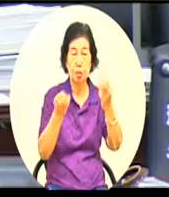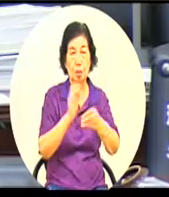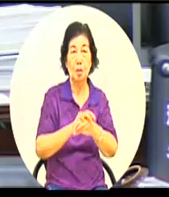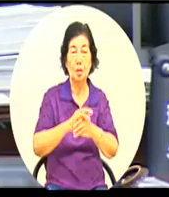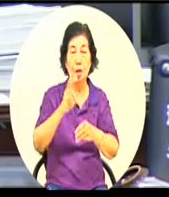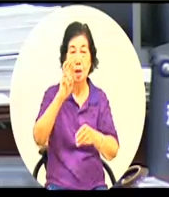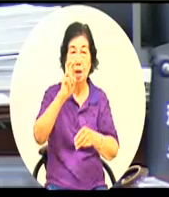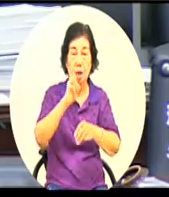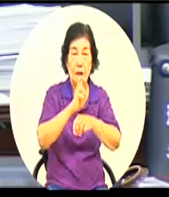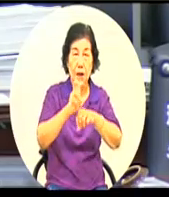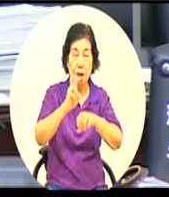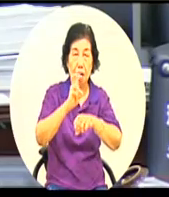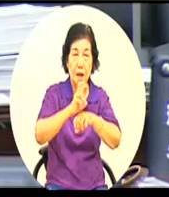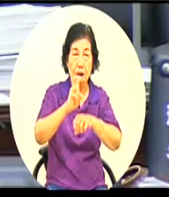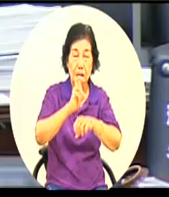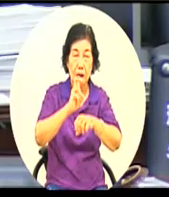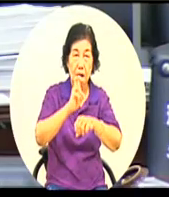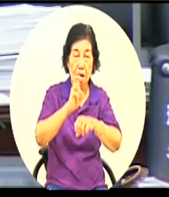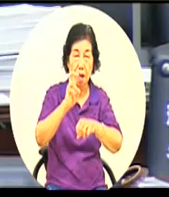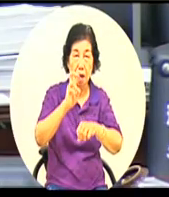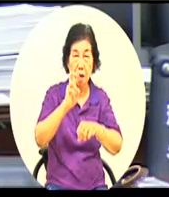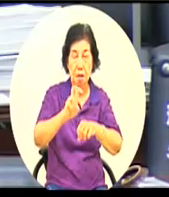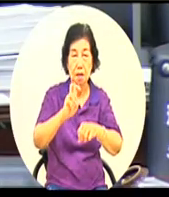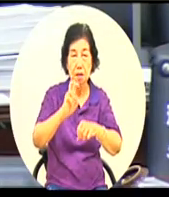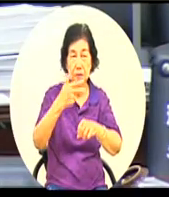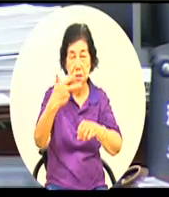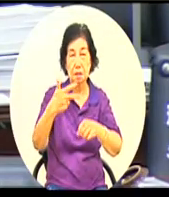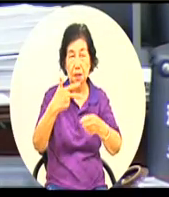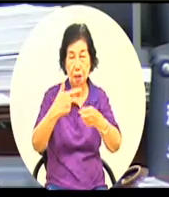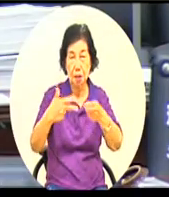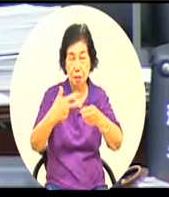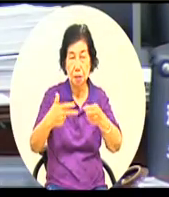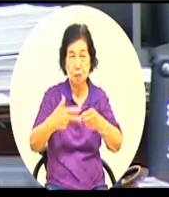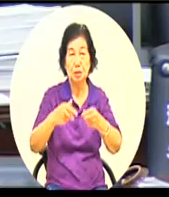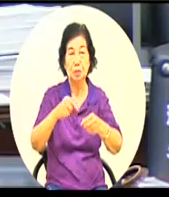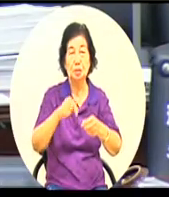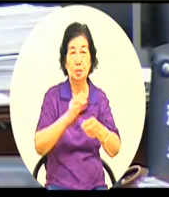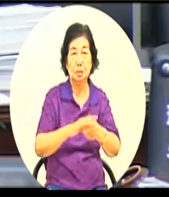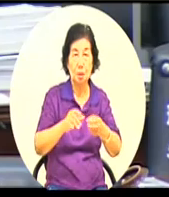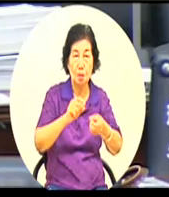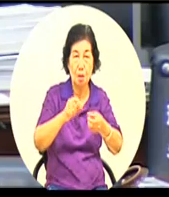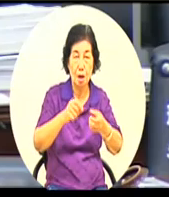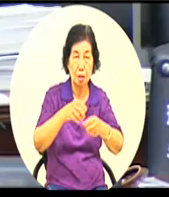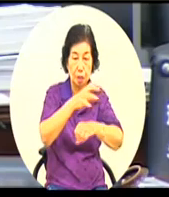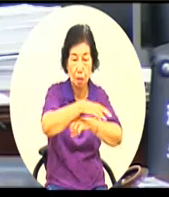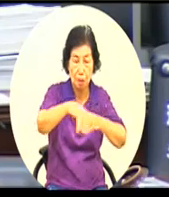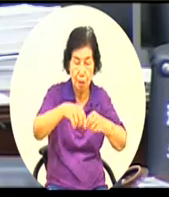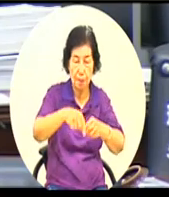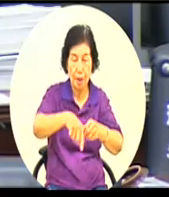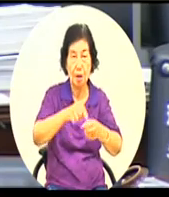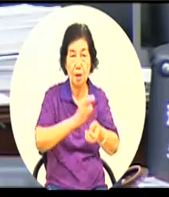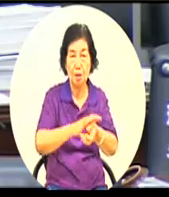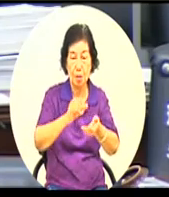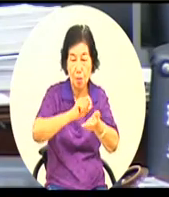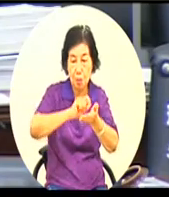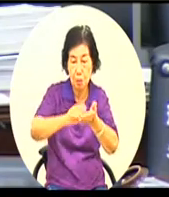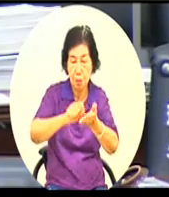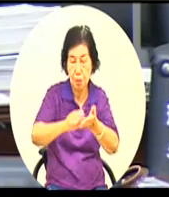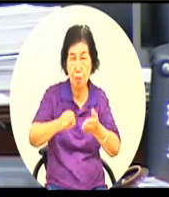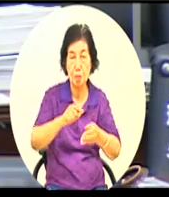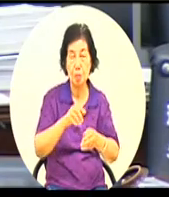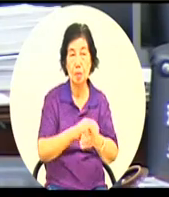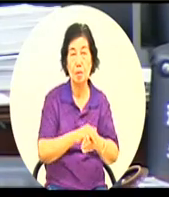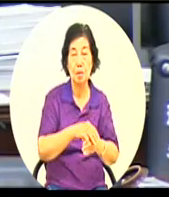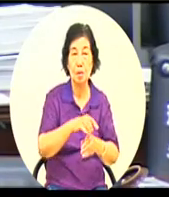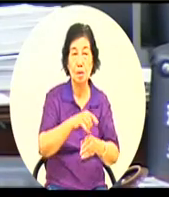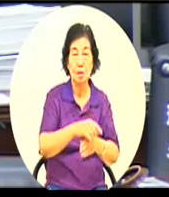来啊，消防局长，来一下。啊，恁有搭，恁有开单无？有看到无？ 他这个是依